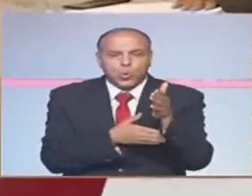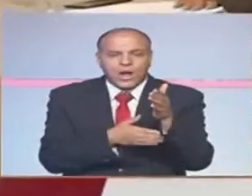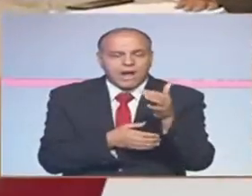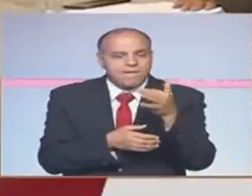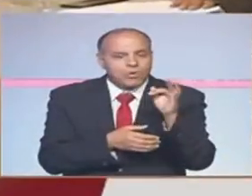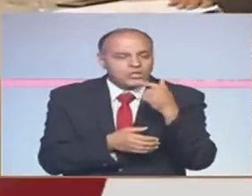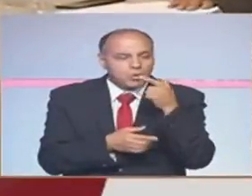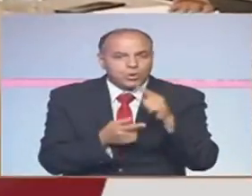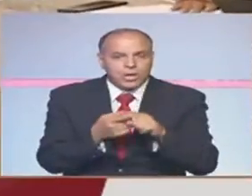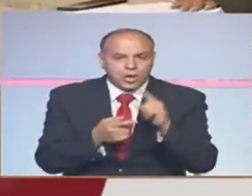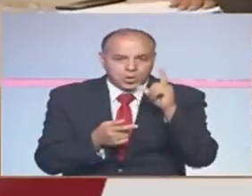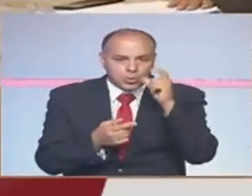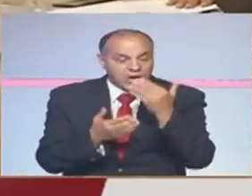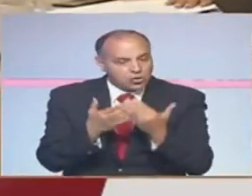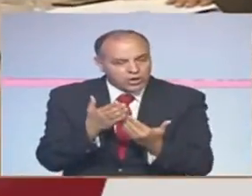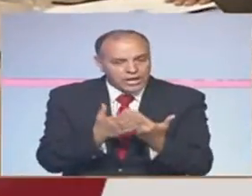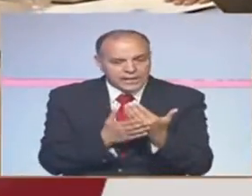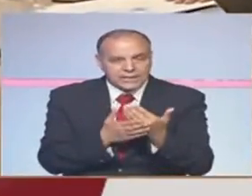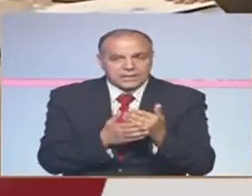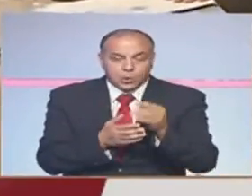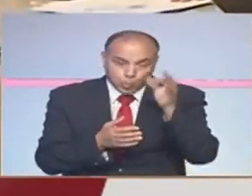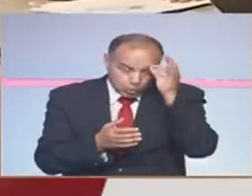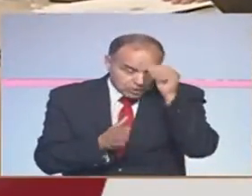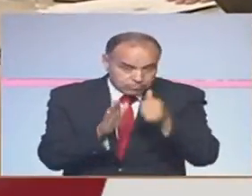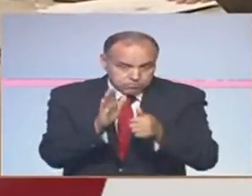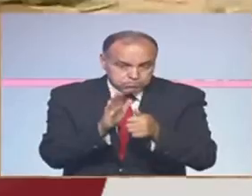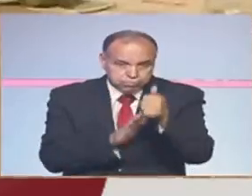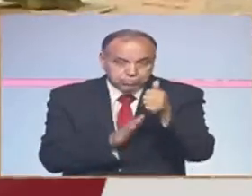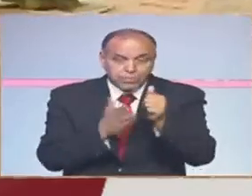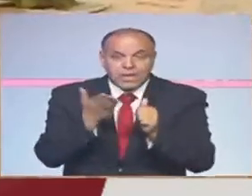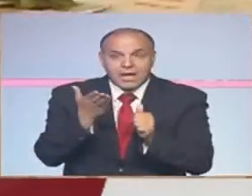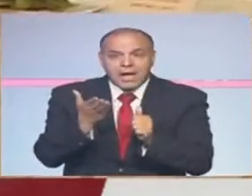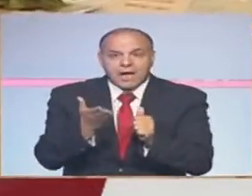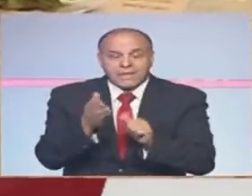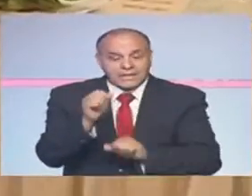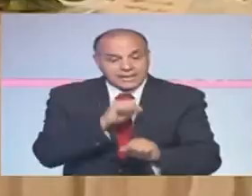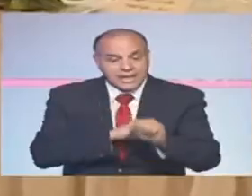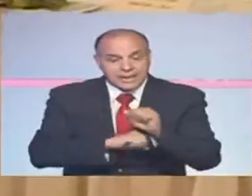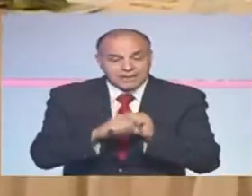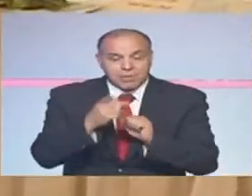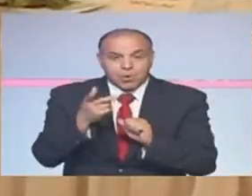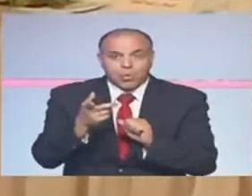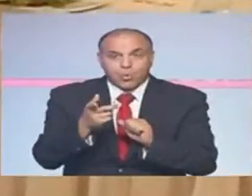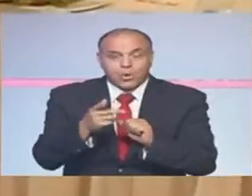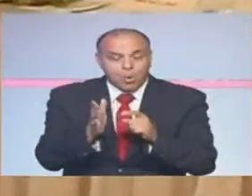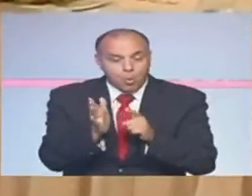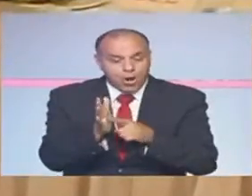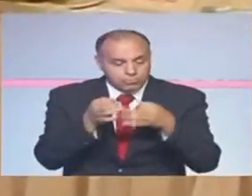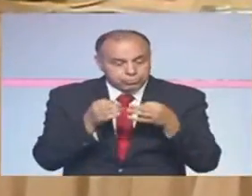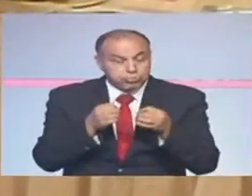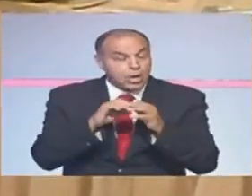صوره جديده لنجاح تونس المتميزه في تنظيم هذه المواعيد الكبرى وخاصه